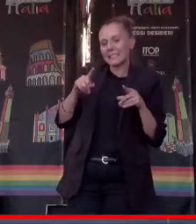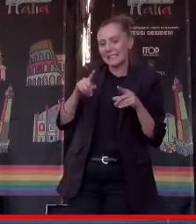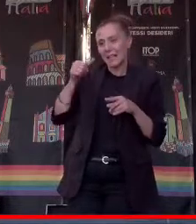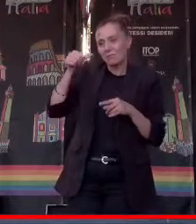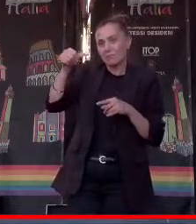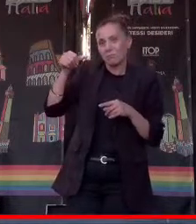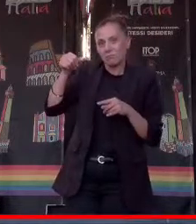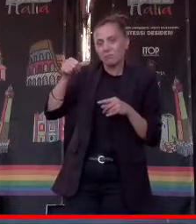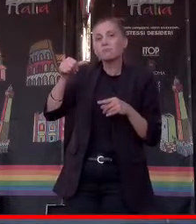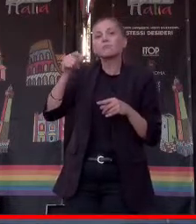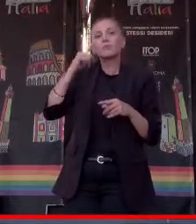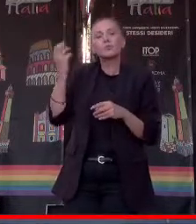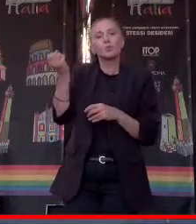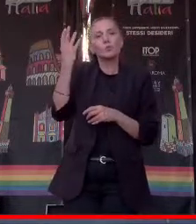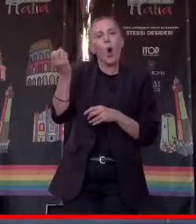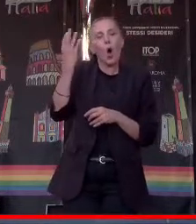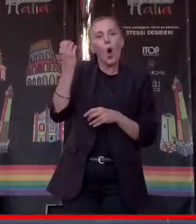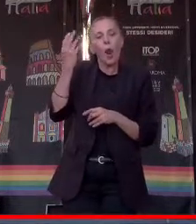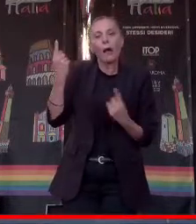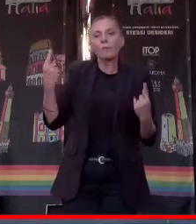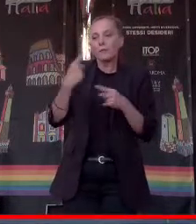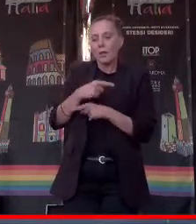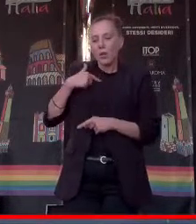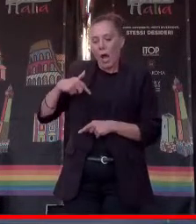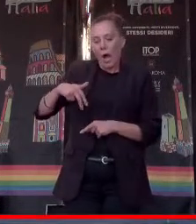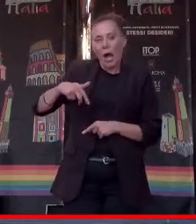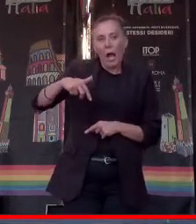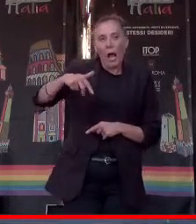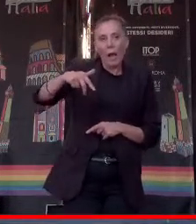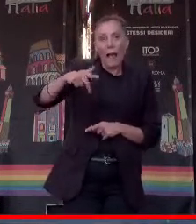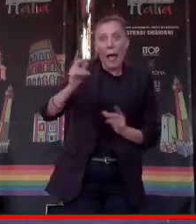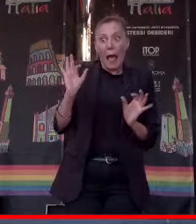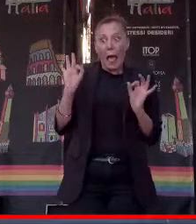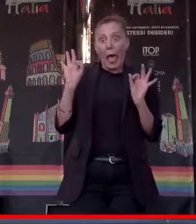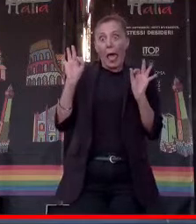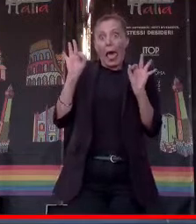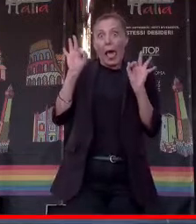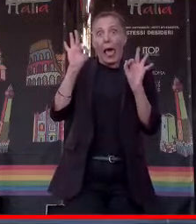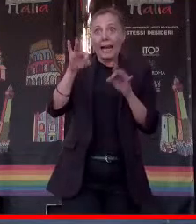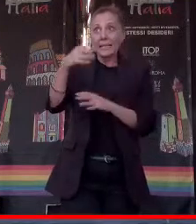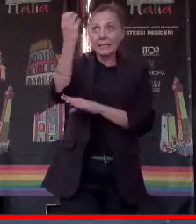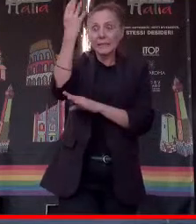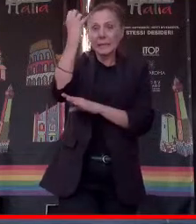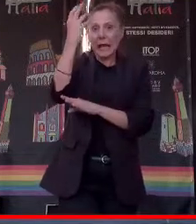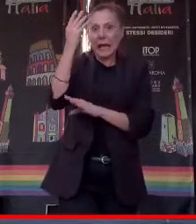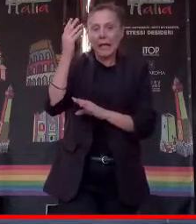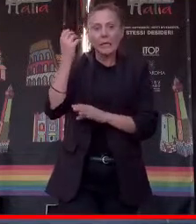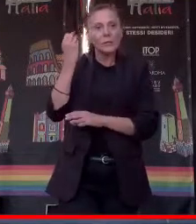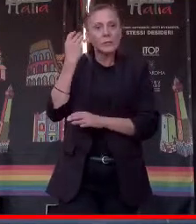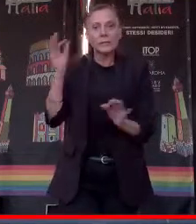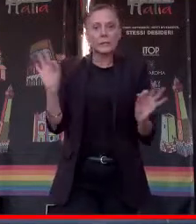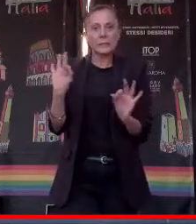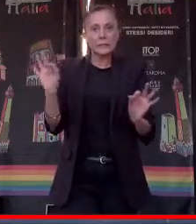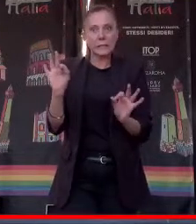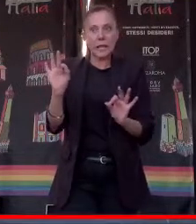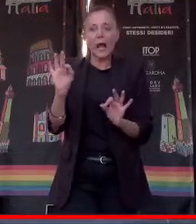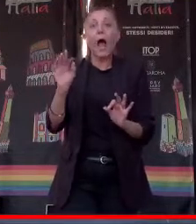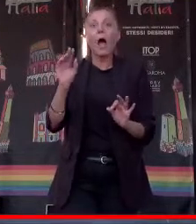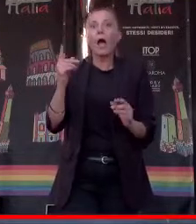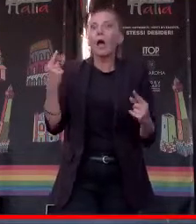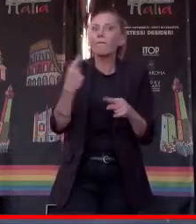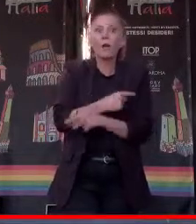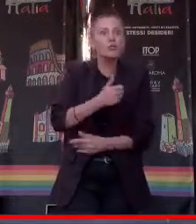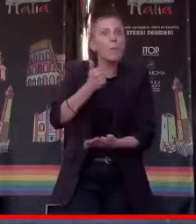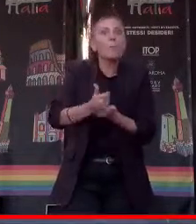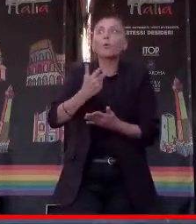suonato. Mentre camminavamo invece abbiamo notato che quello di arrivo non ha suonato. Quindi diciamo è importante che entrambi suonino.